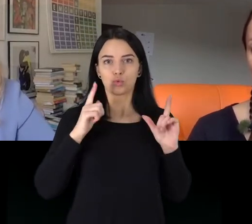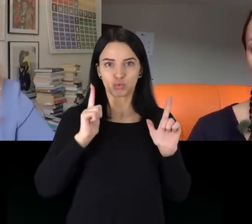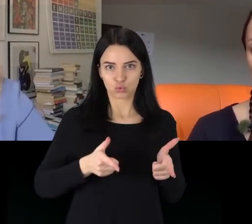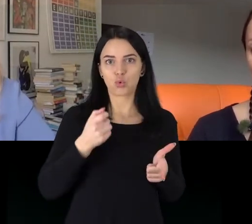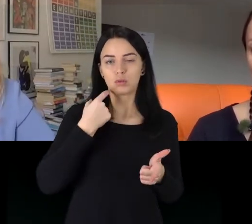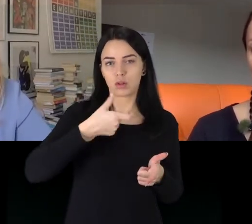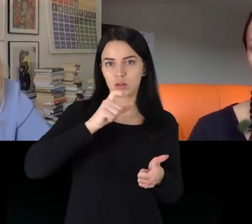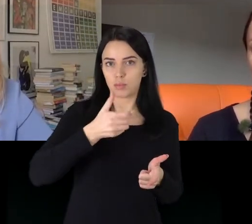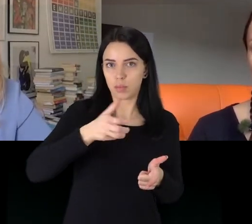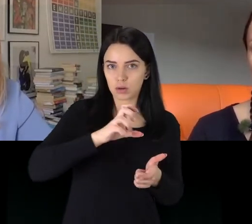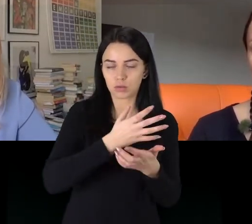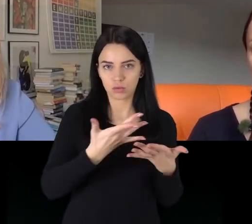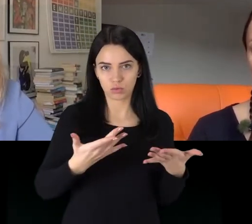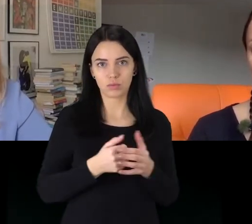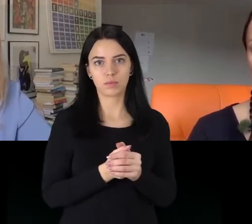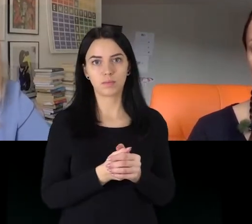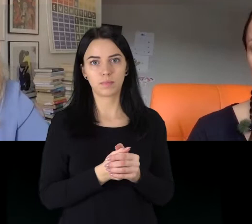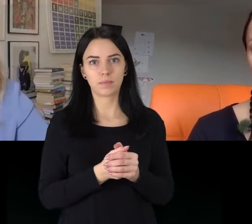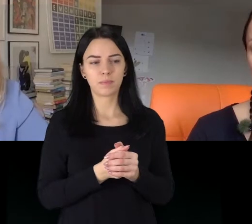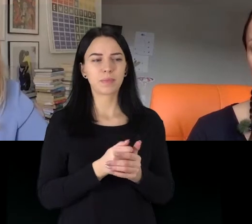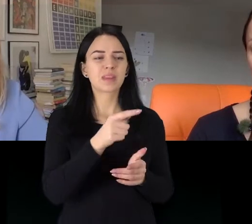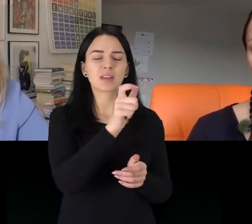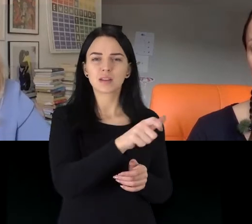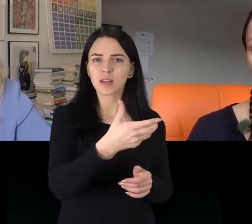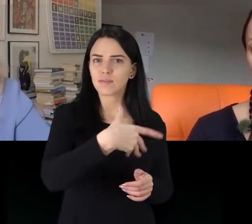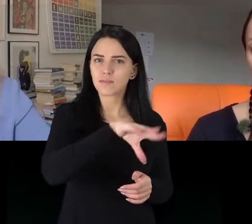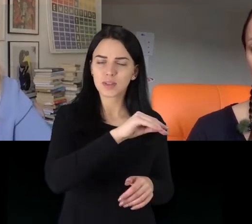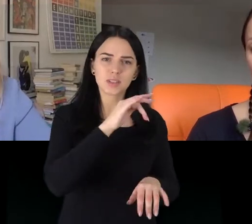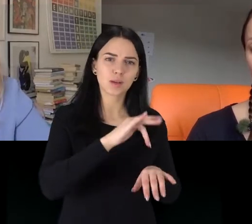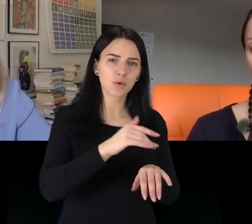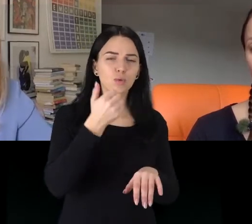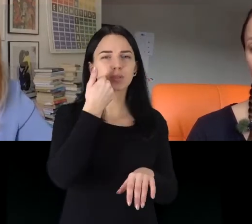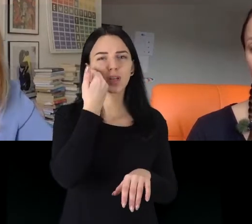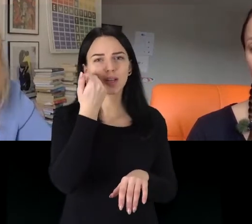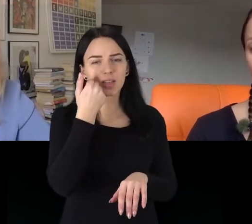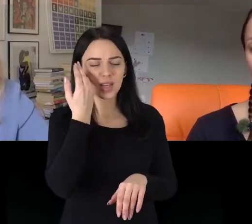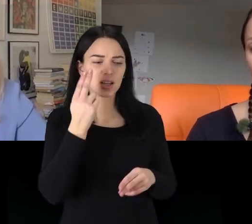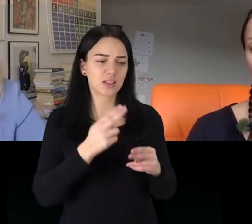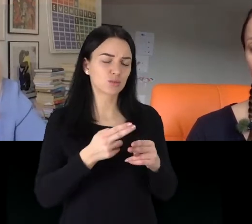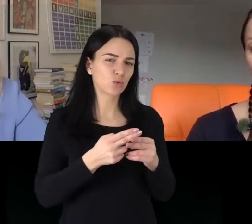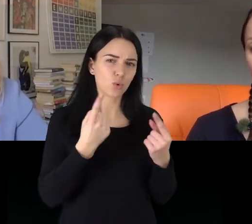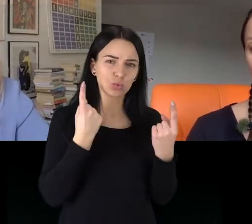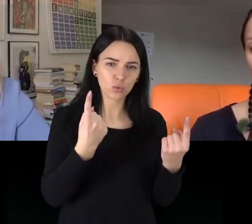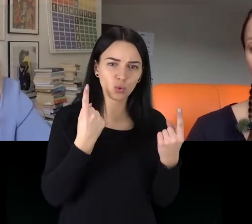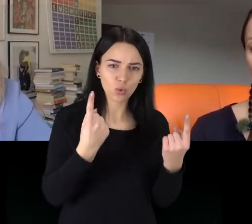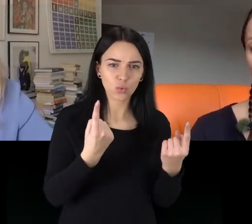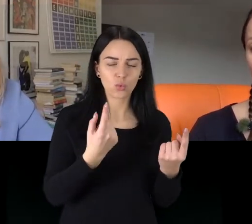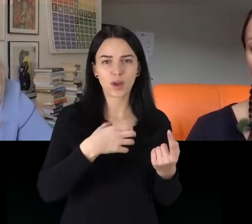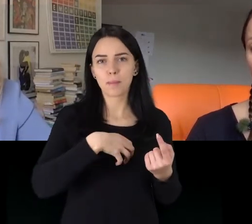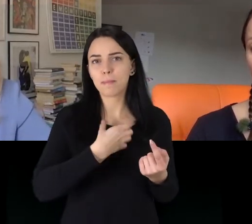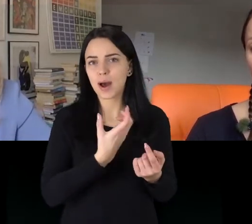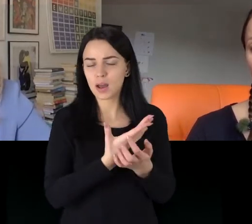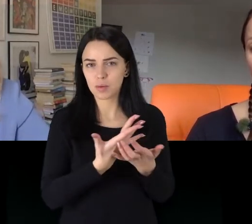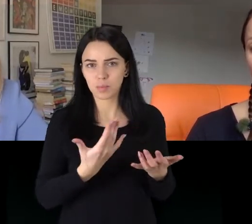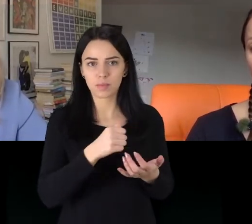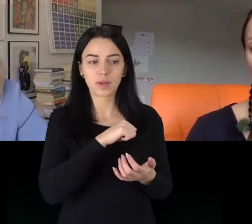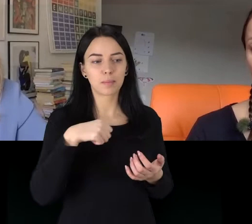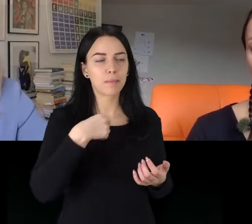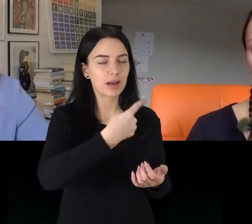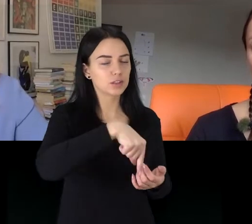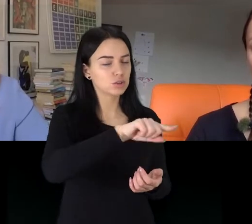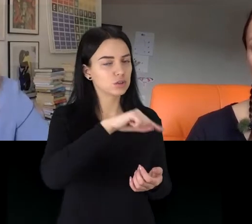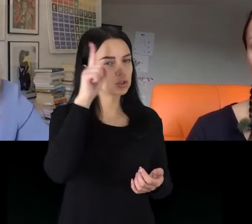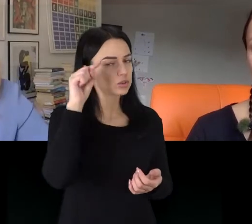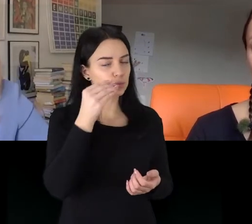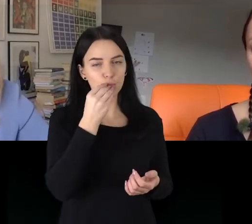jaučia nežmoniškai ir kaltę, ir gėdą, ir baimę, ir nurtelį labai skausmą. Prasme, jie patys visą tai labai gerai žino,